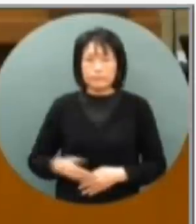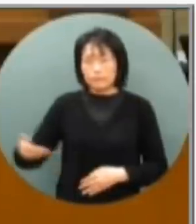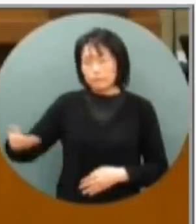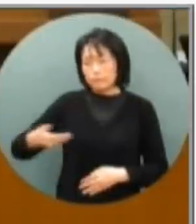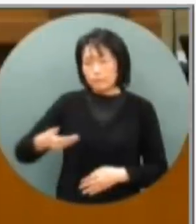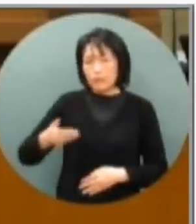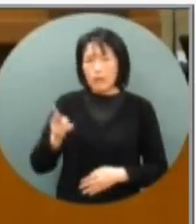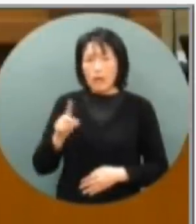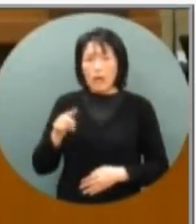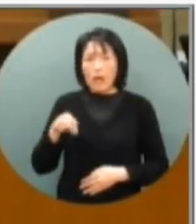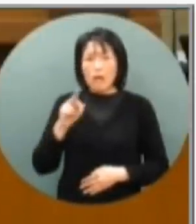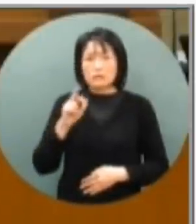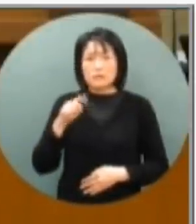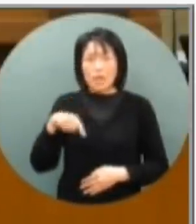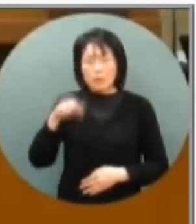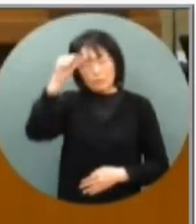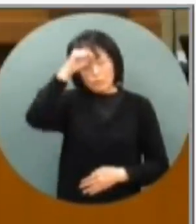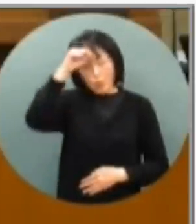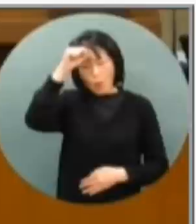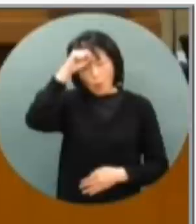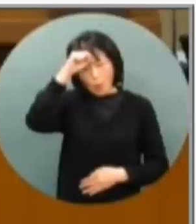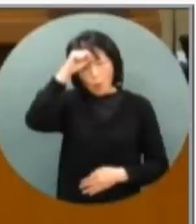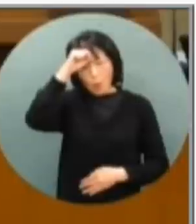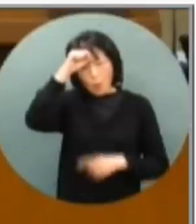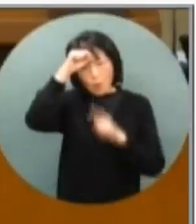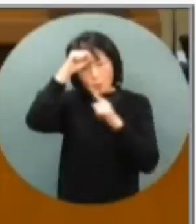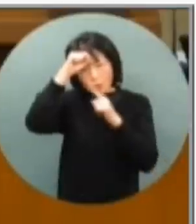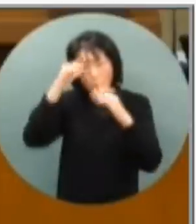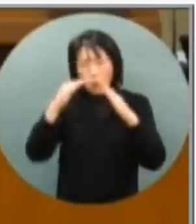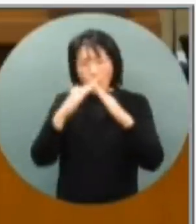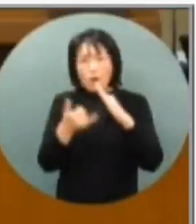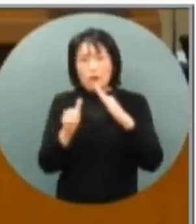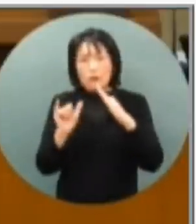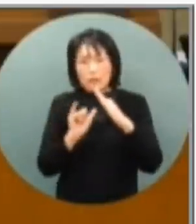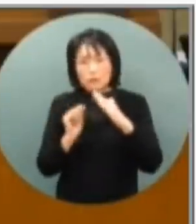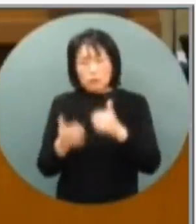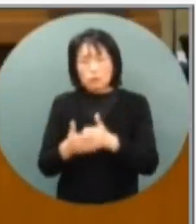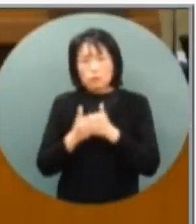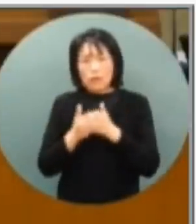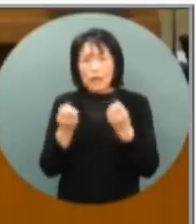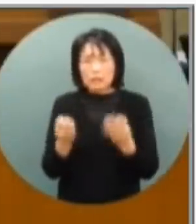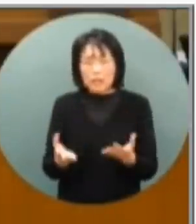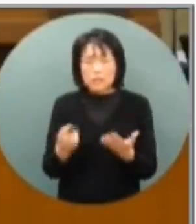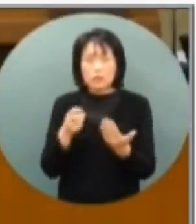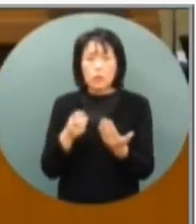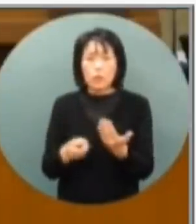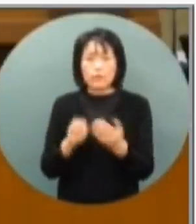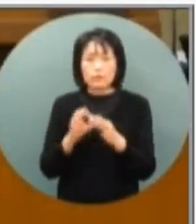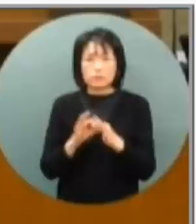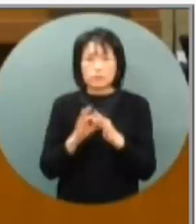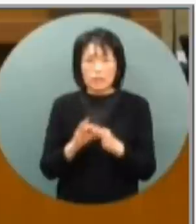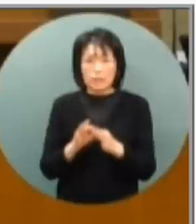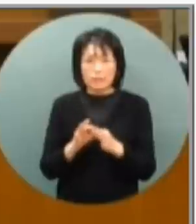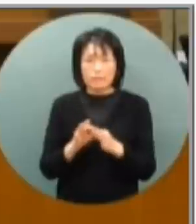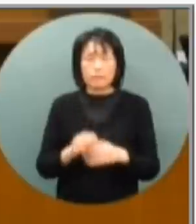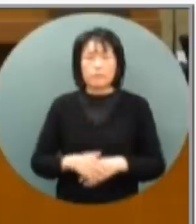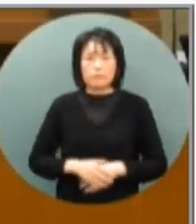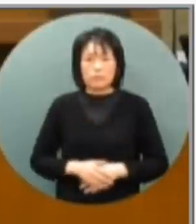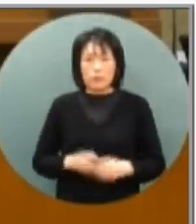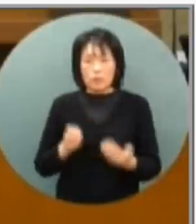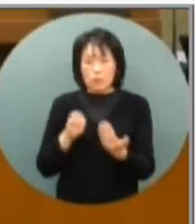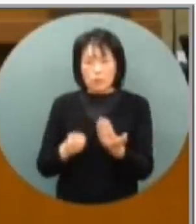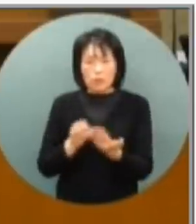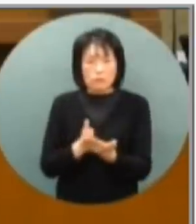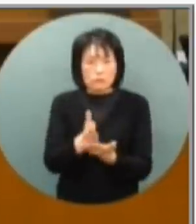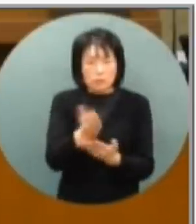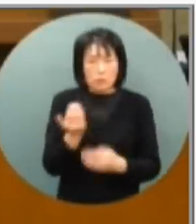ン病のご家族の救済等も含めた新しい法律についてでありますが、その法律の施行